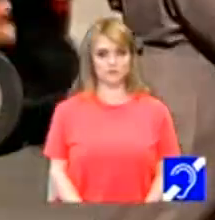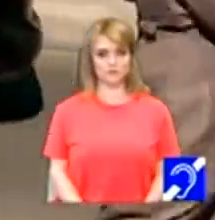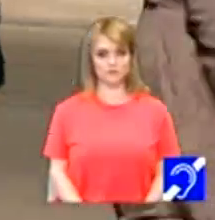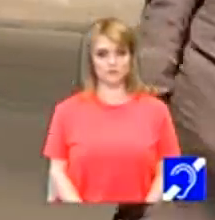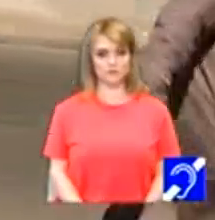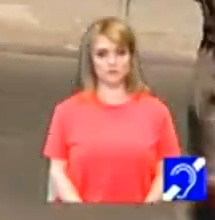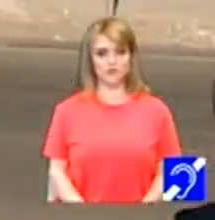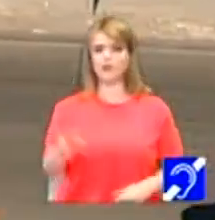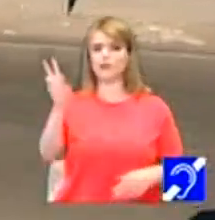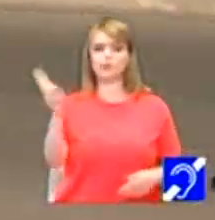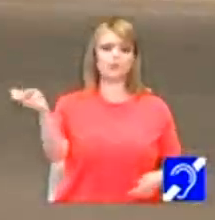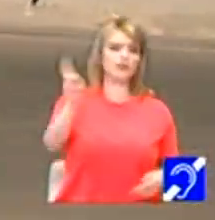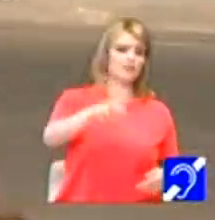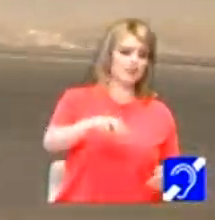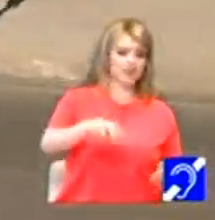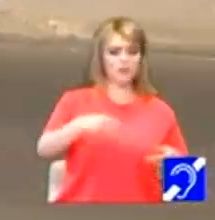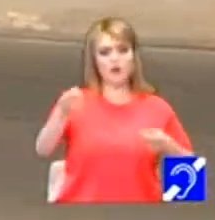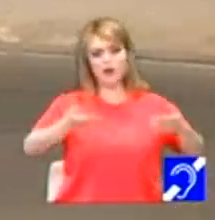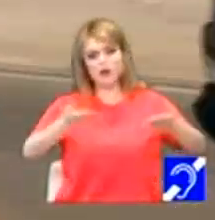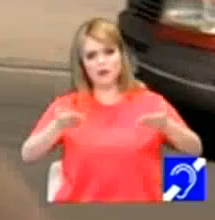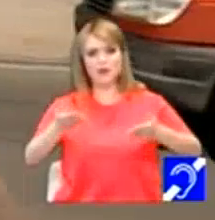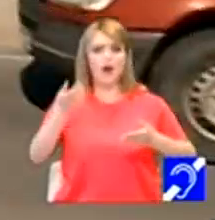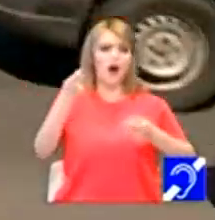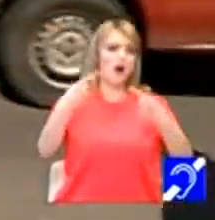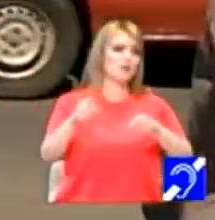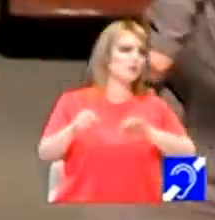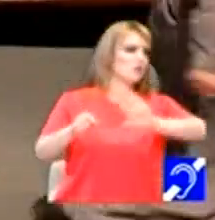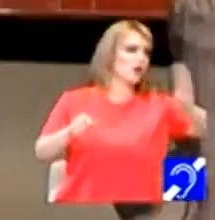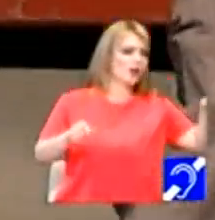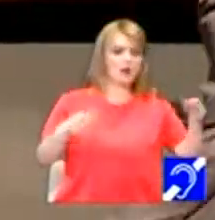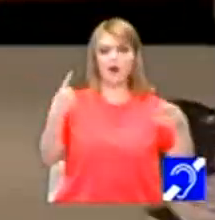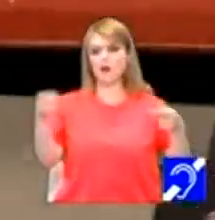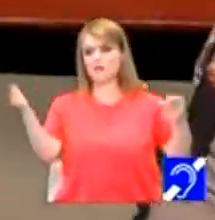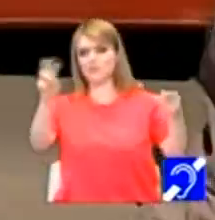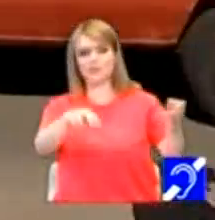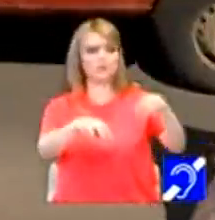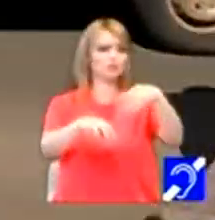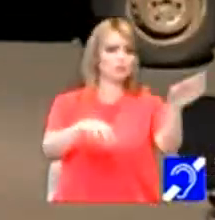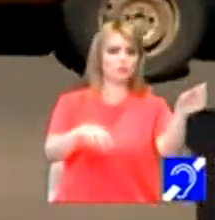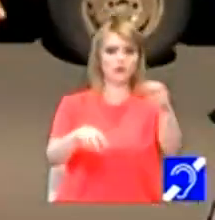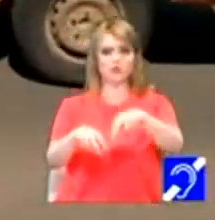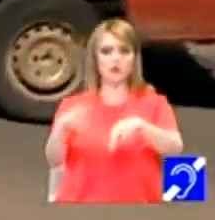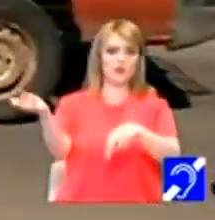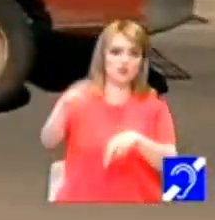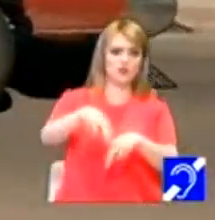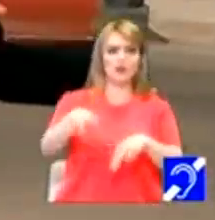Unii vin, merg, oleacă, pleacă, vin alții și tot așa se completează. Nu e un număr anumit